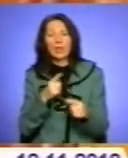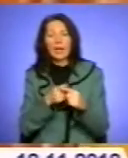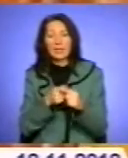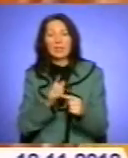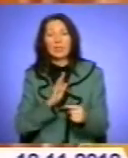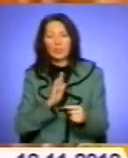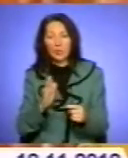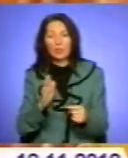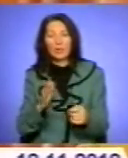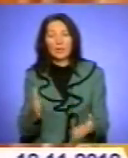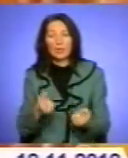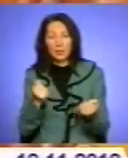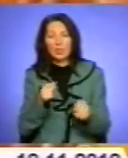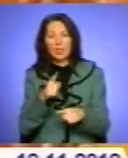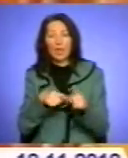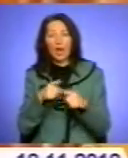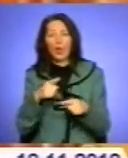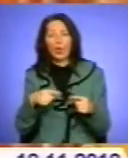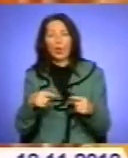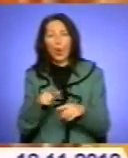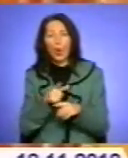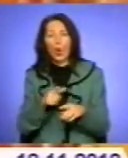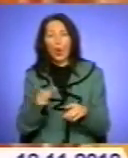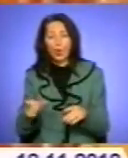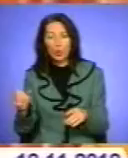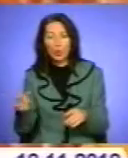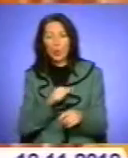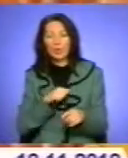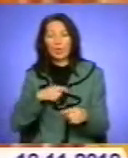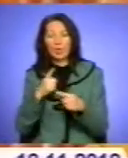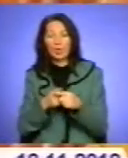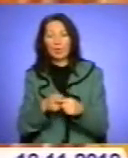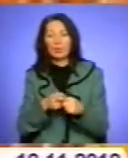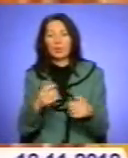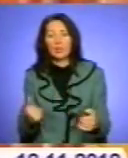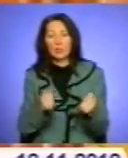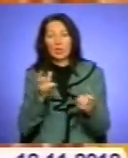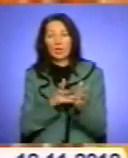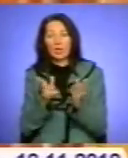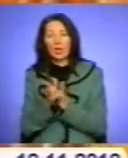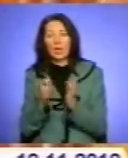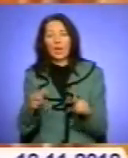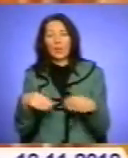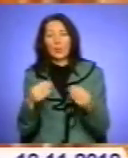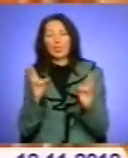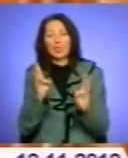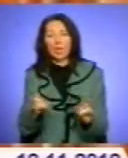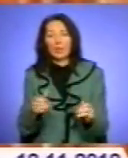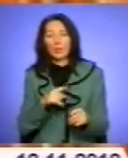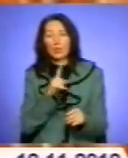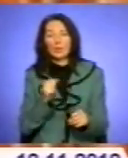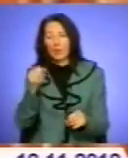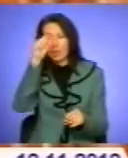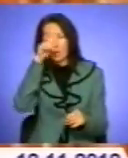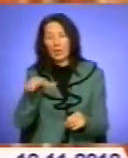хресті Спаситель наш приніс жертву за гріхи всього людства. Там він помер, він пролив свою пречисту кров, і ми знаємо,